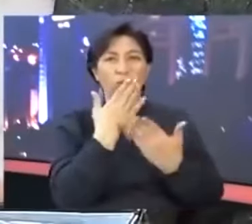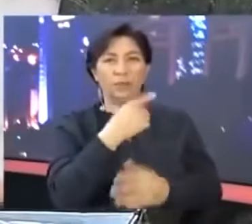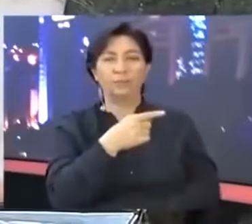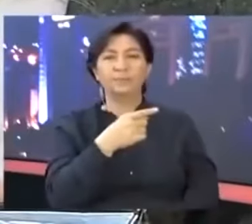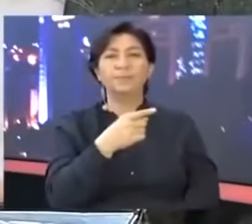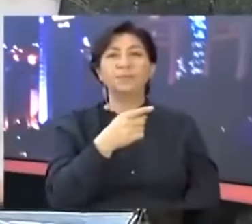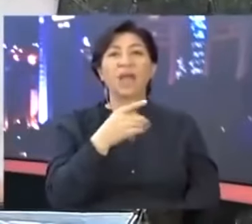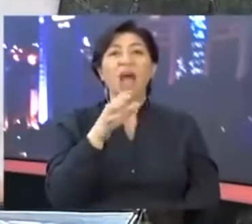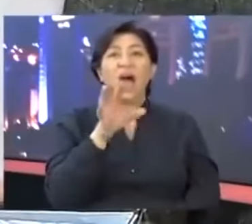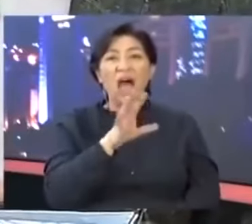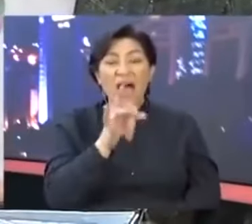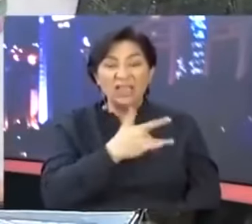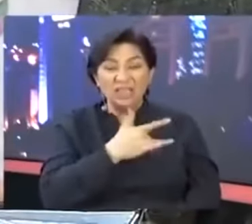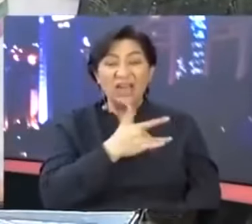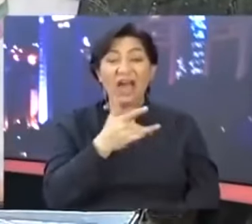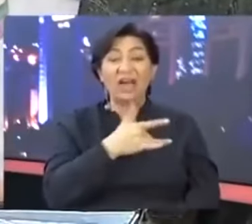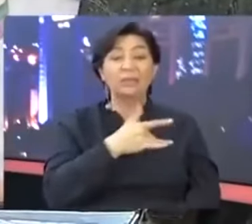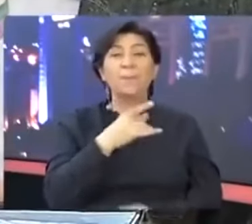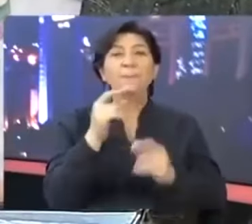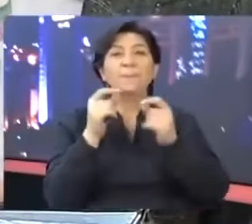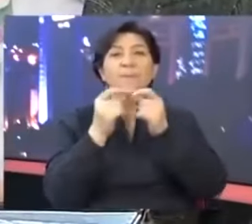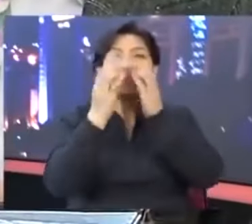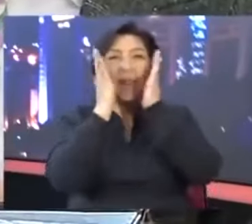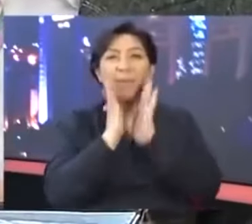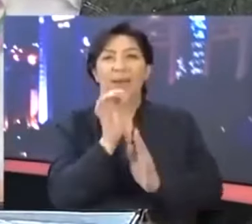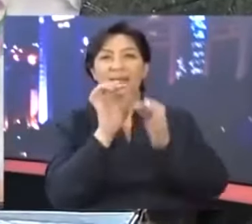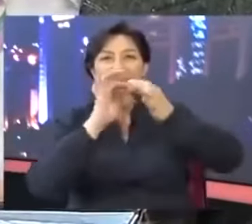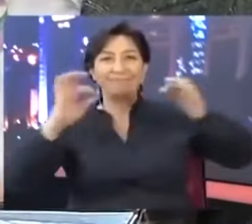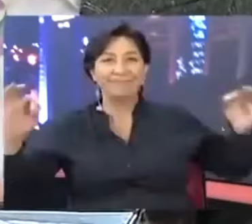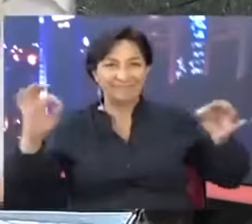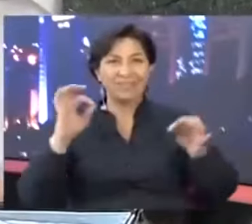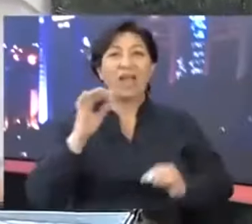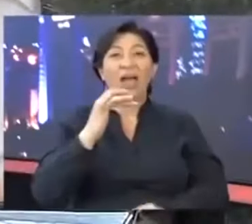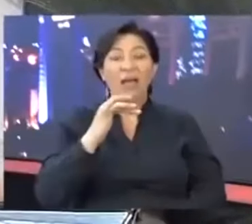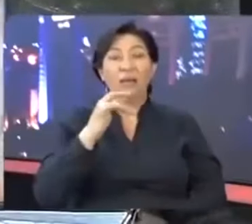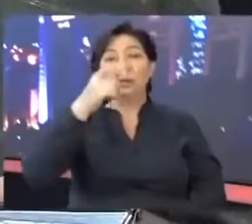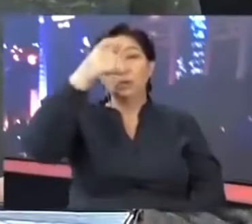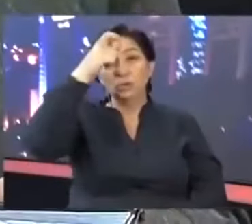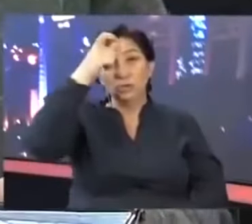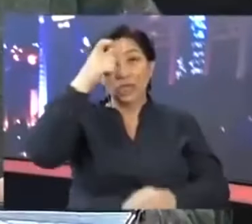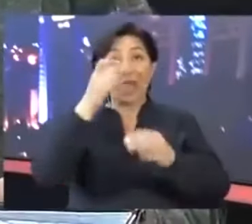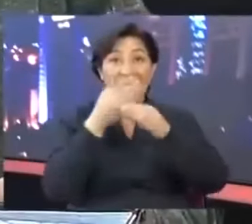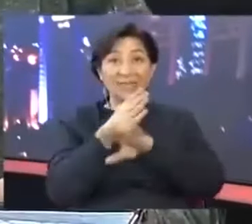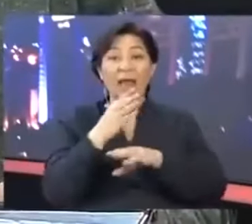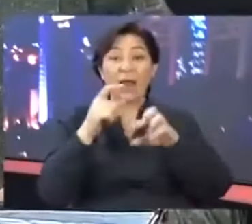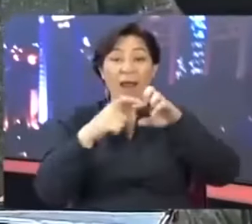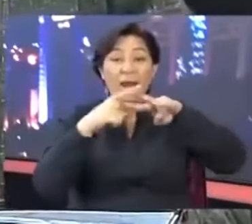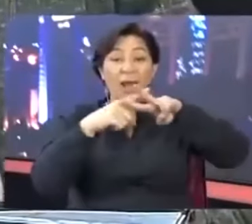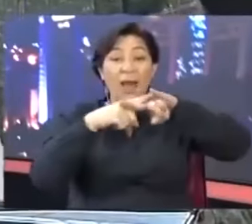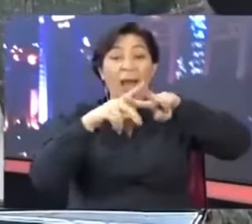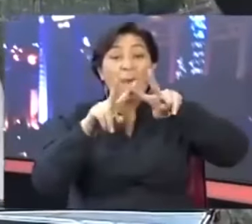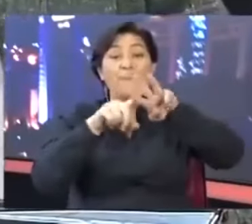ki acıyan ve acıyıcı olan o Bismillahirrahmanirrahim kelimesini Bismillahirrahmanirrahim mesela Türkçe Aslında Rahman kelimesi